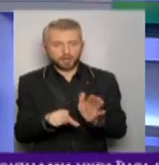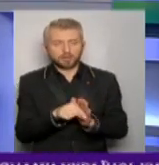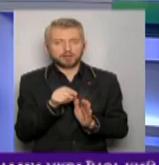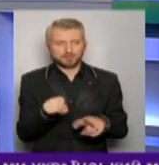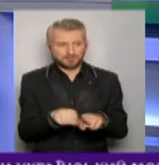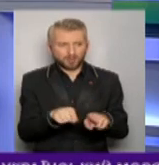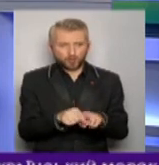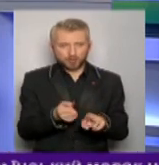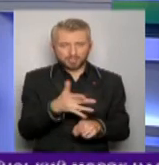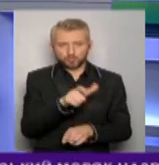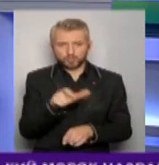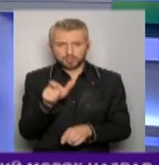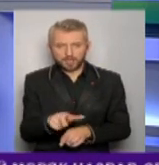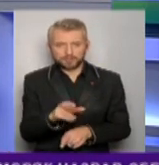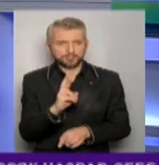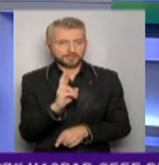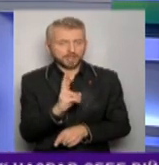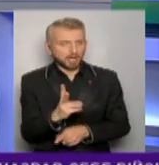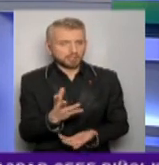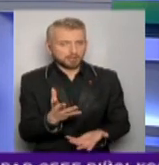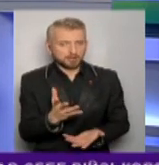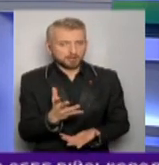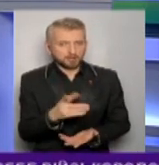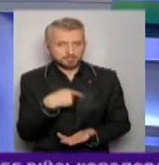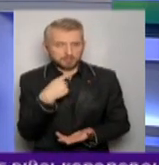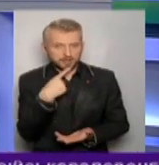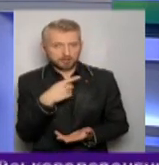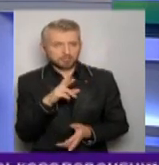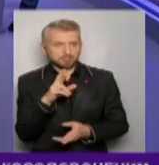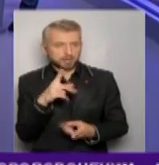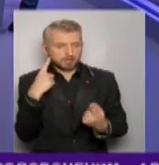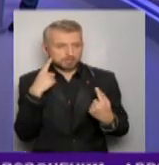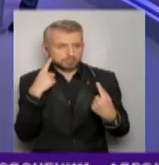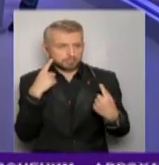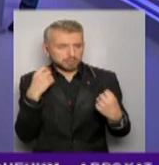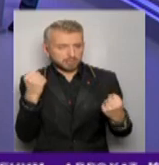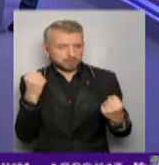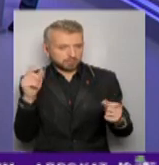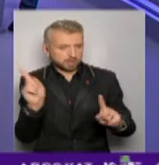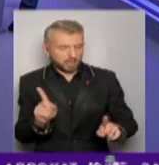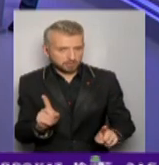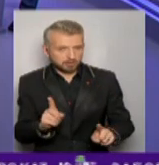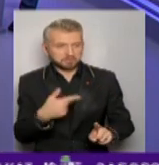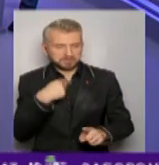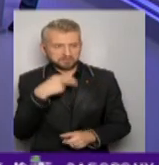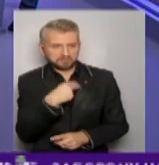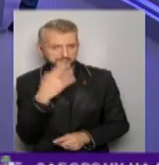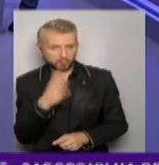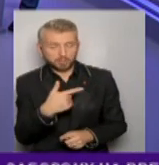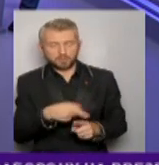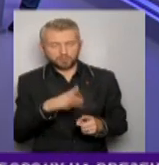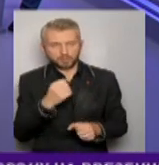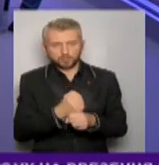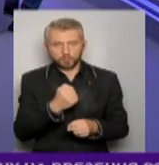людей, як кажуть, як грім гряне, почули, то перехрестимось, так? І це буде зроблено.